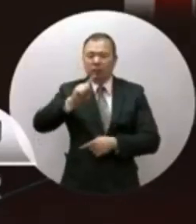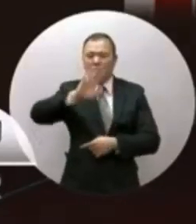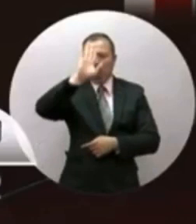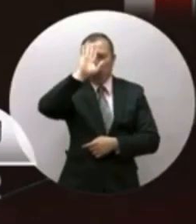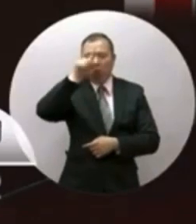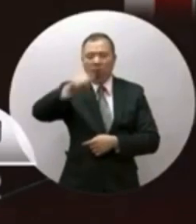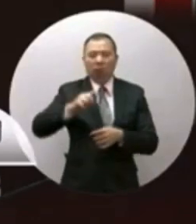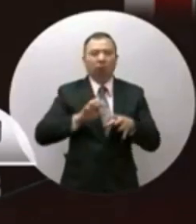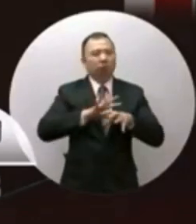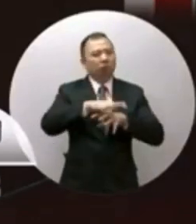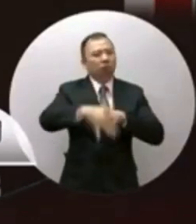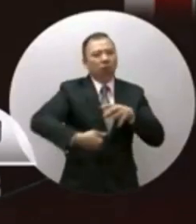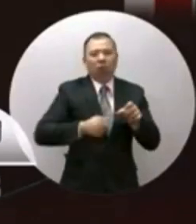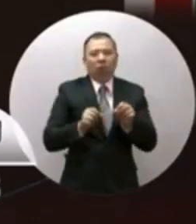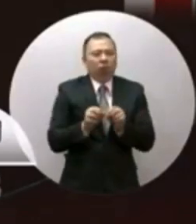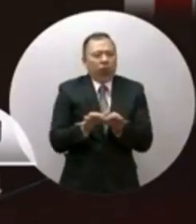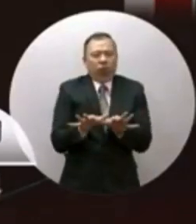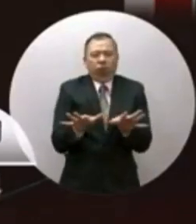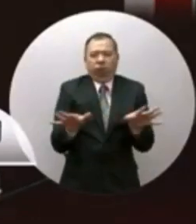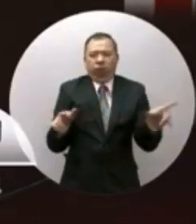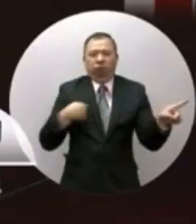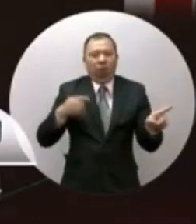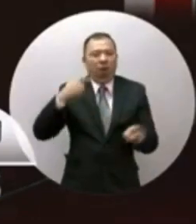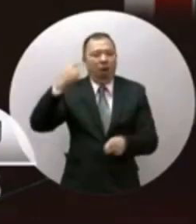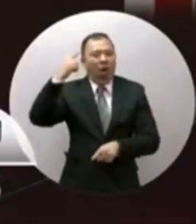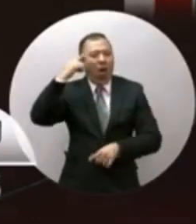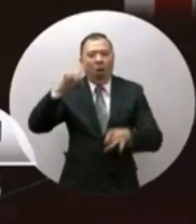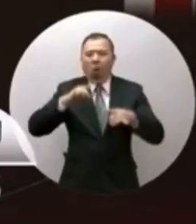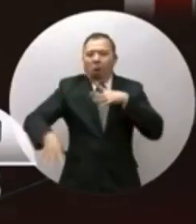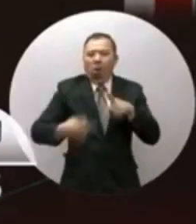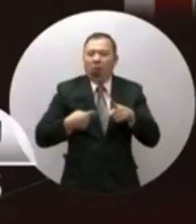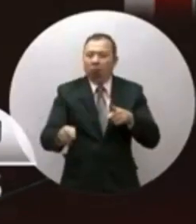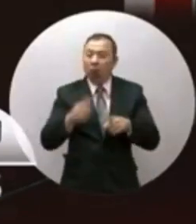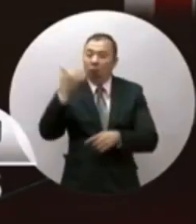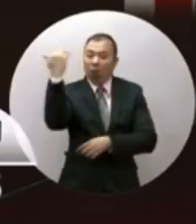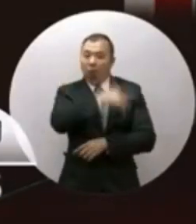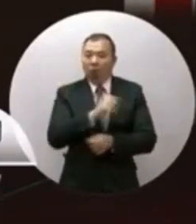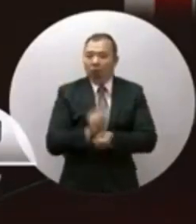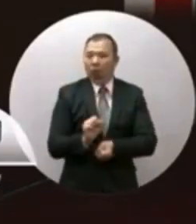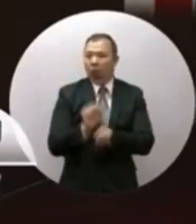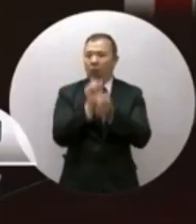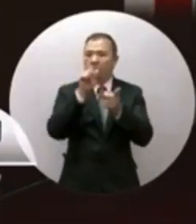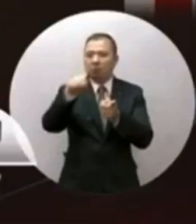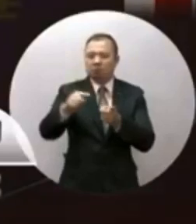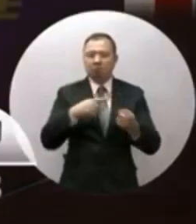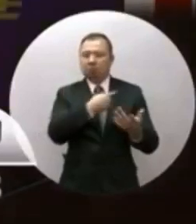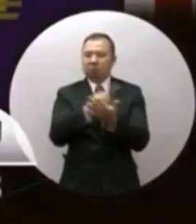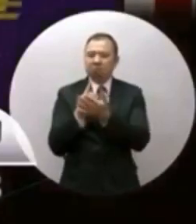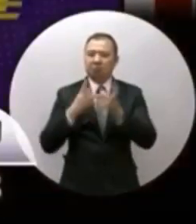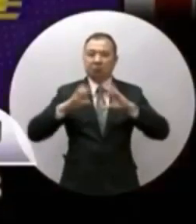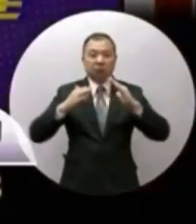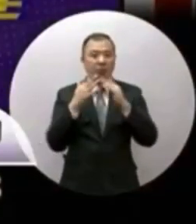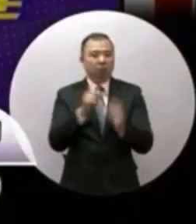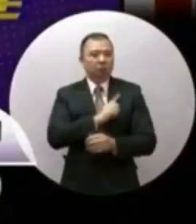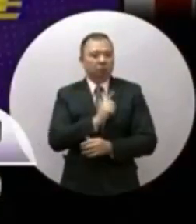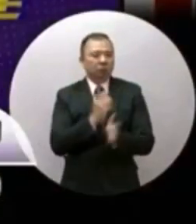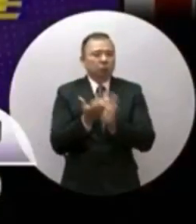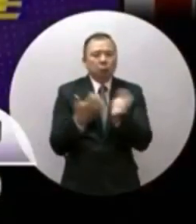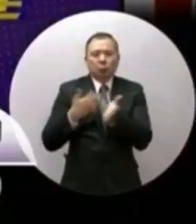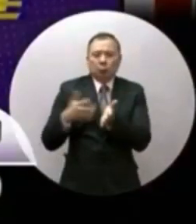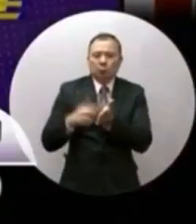乎预期，各国都加码扩大，提出庞大的纾困预